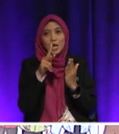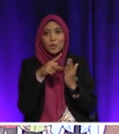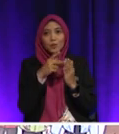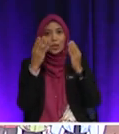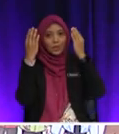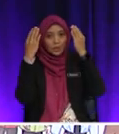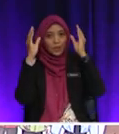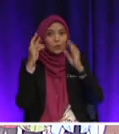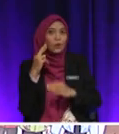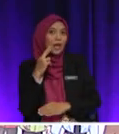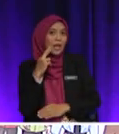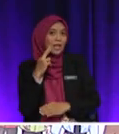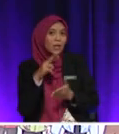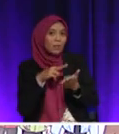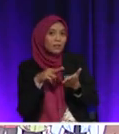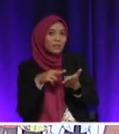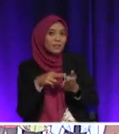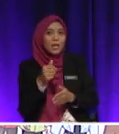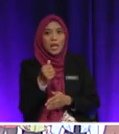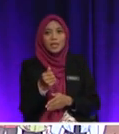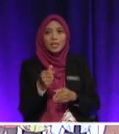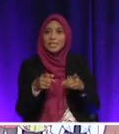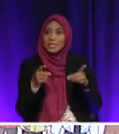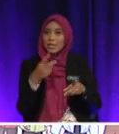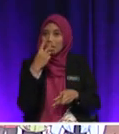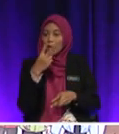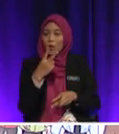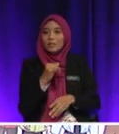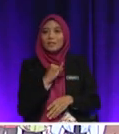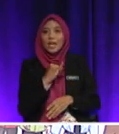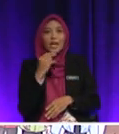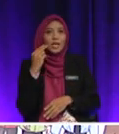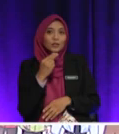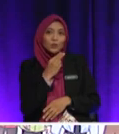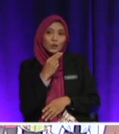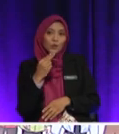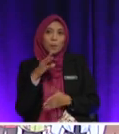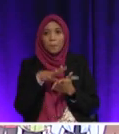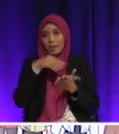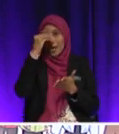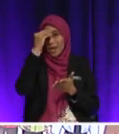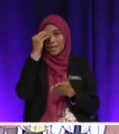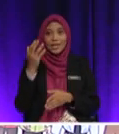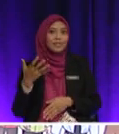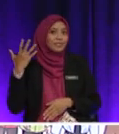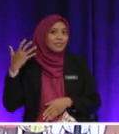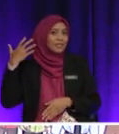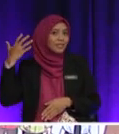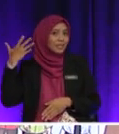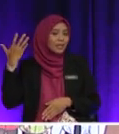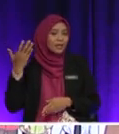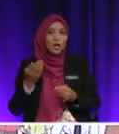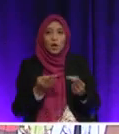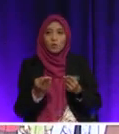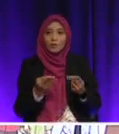sebentar tadi anda sudah menonton Didik TV cpm saya Nurul Huda Abdul Aziz hari ini batu pelajaran sejarah saptopiknya usaha